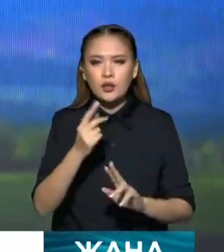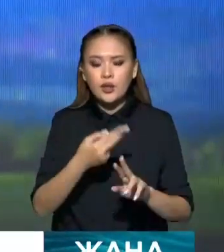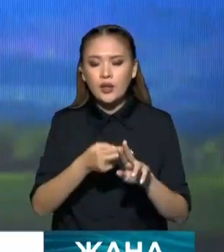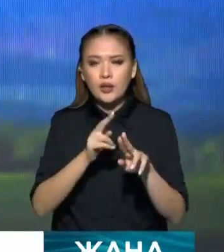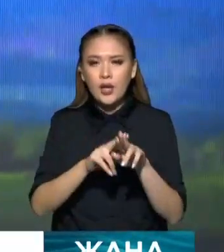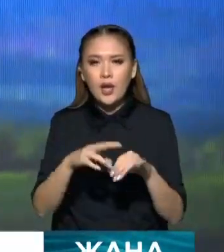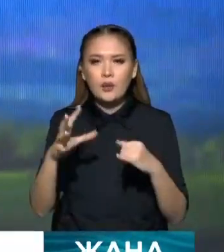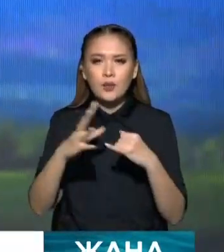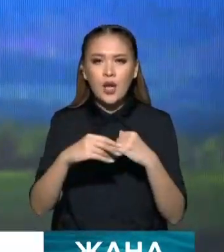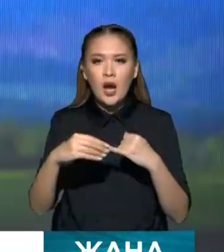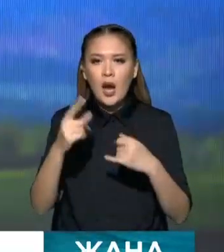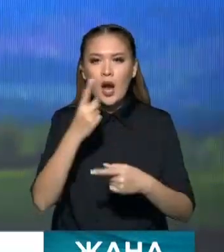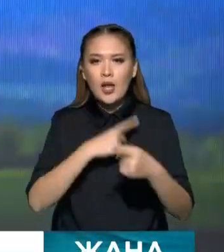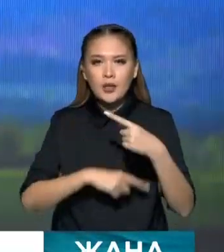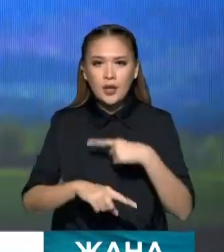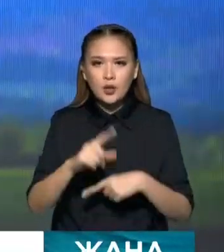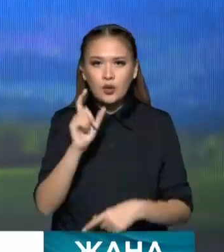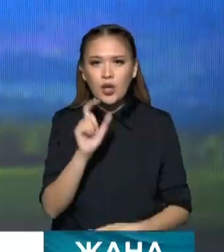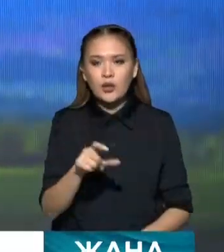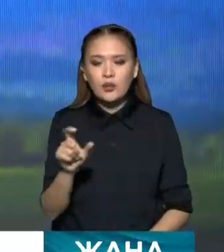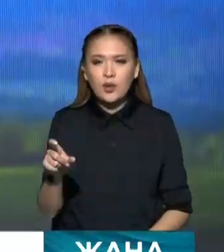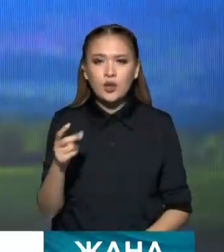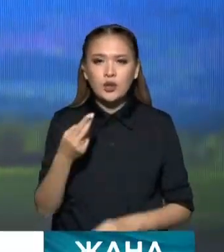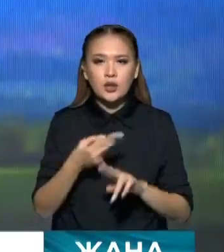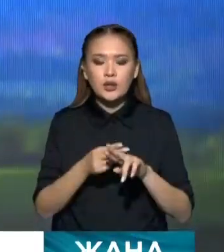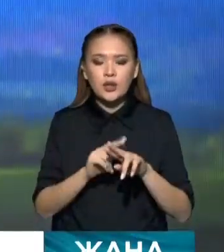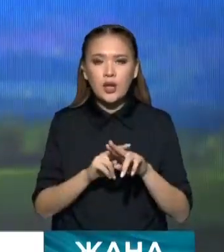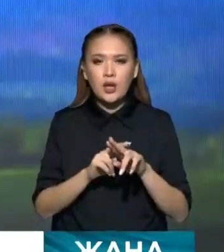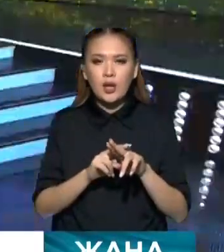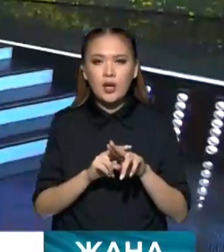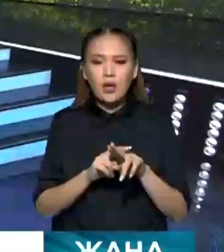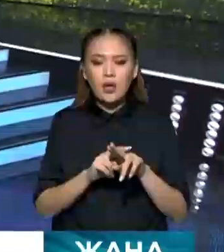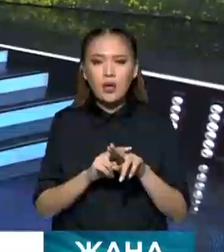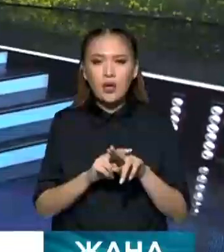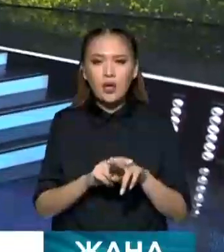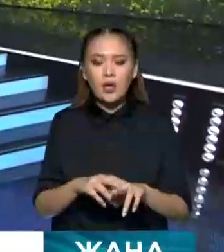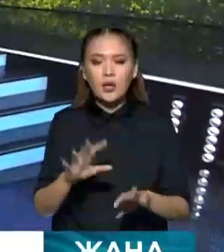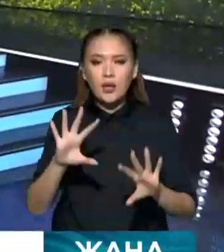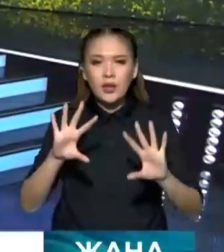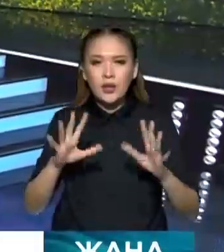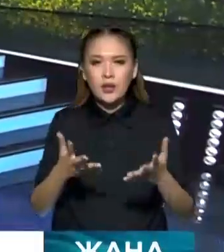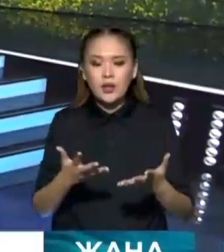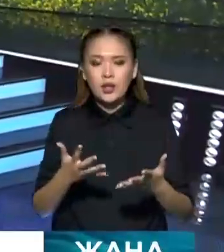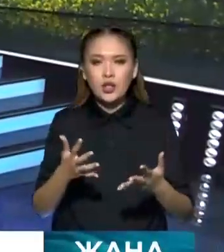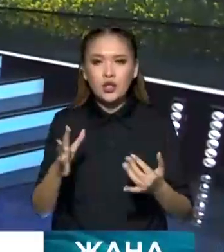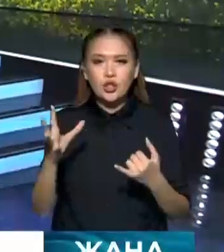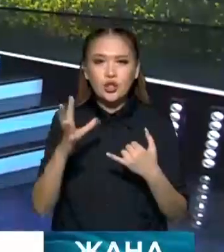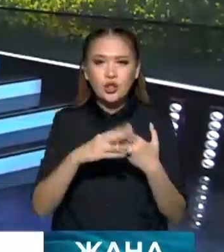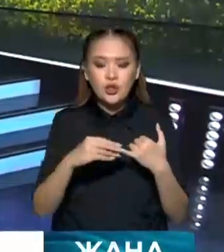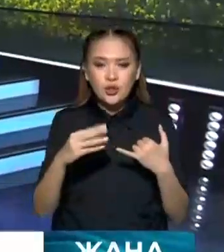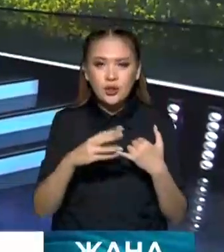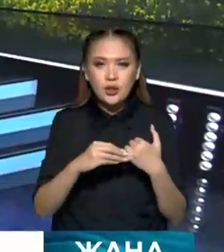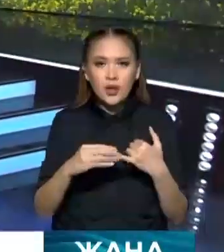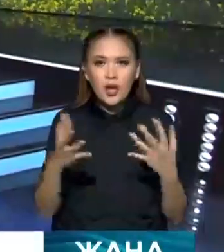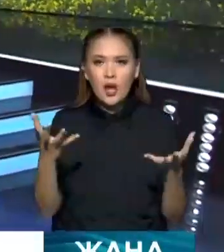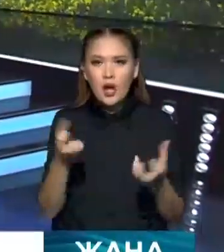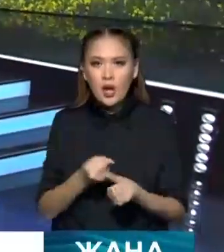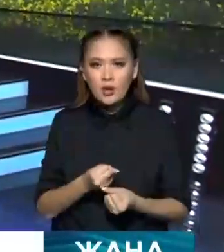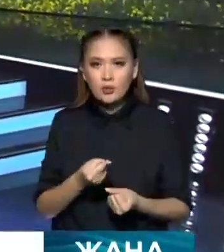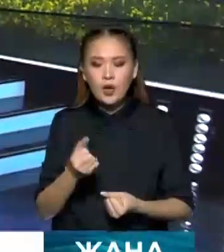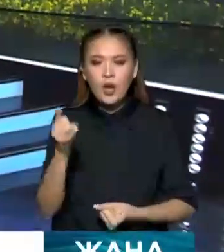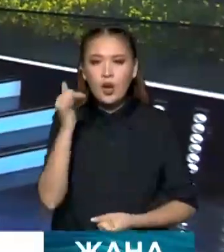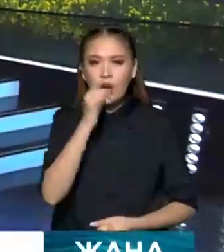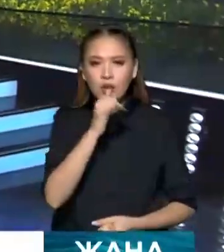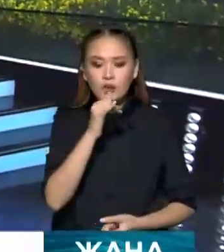жерді қайтарудың ең негізгі бір механизмі бар. Ол егер жердің жаңағы игерілмей жатқандығы жөніндегі